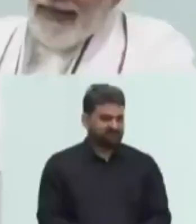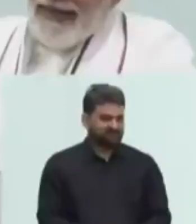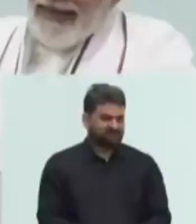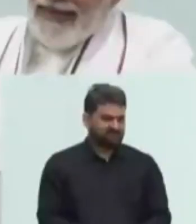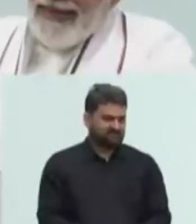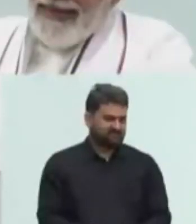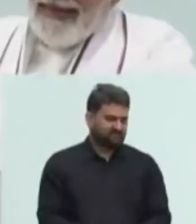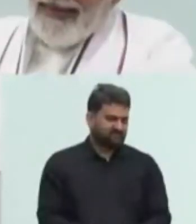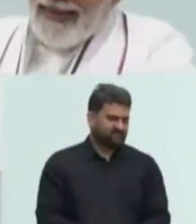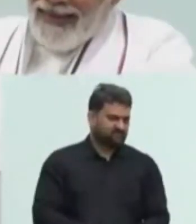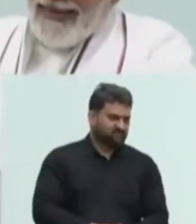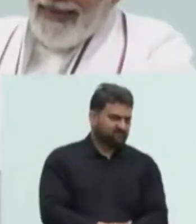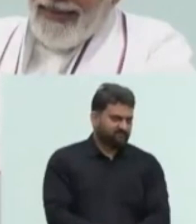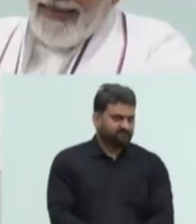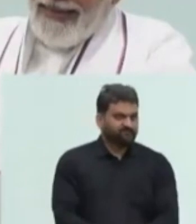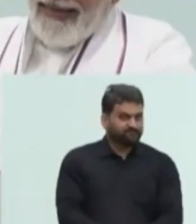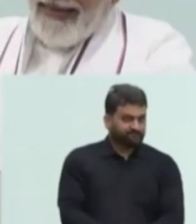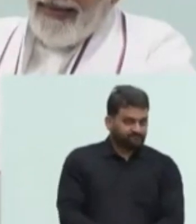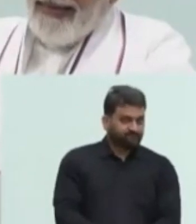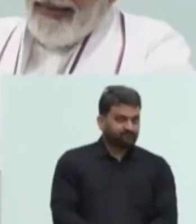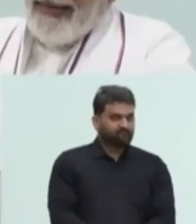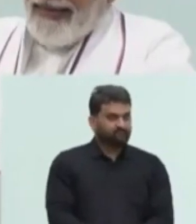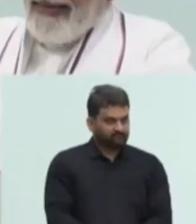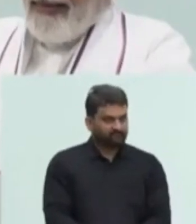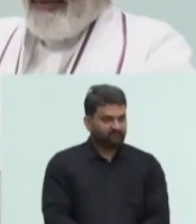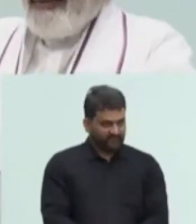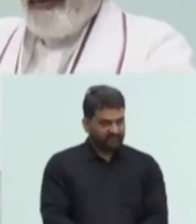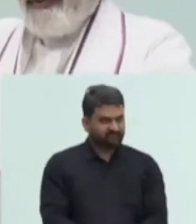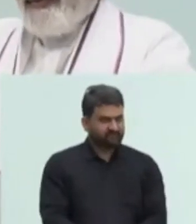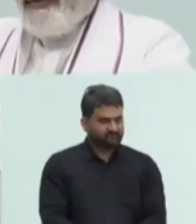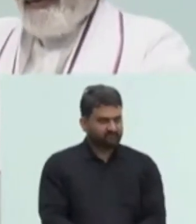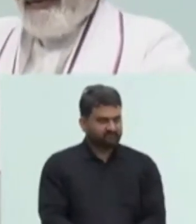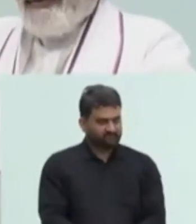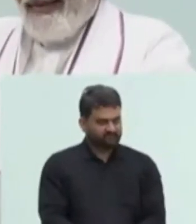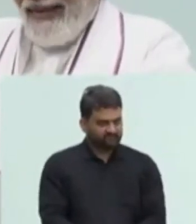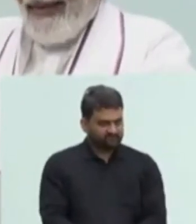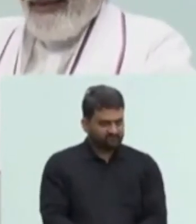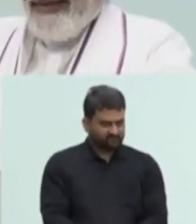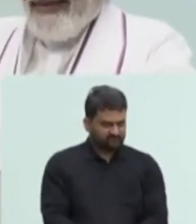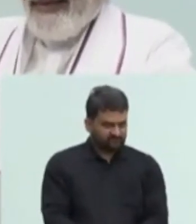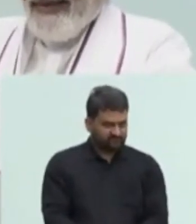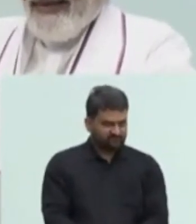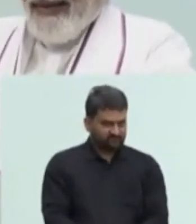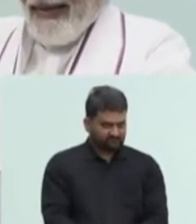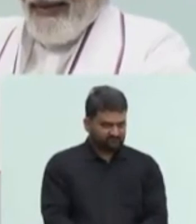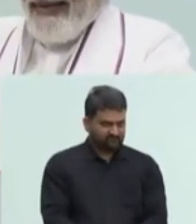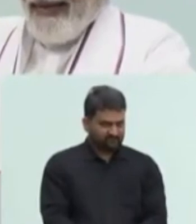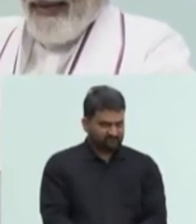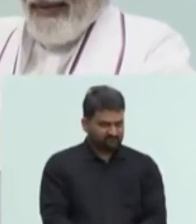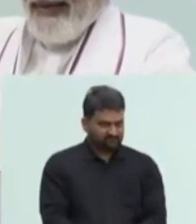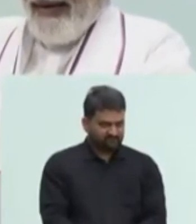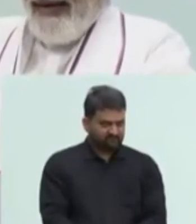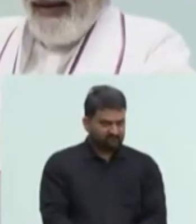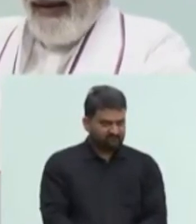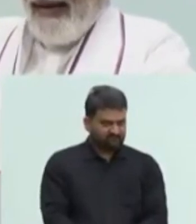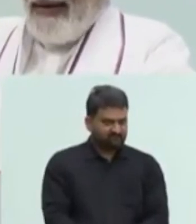आप को नहीं छोटा 2014 मेरे साथ खेलना शुरू मेरे घर के पास रहता था मैंने उसे काफी कुछ सिखाया